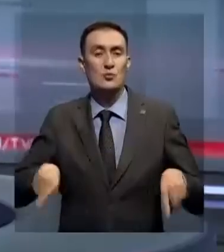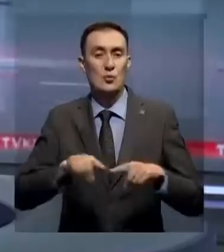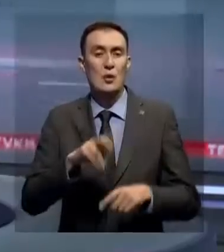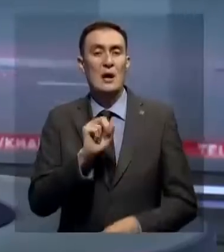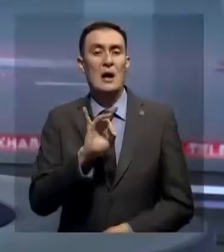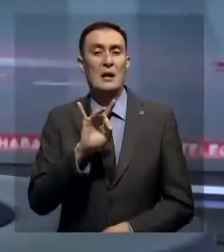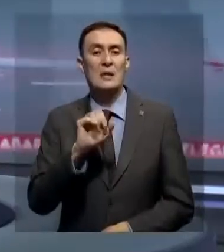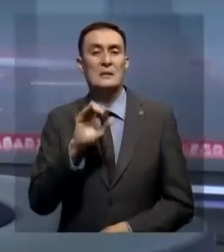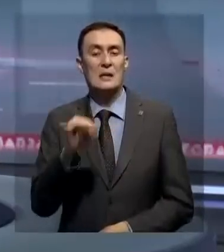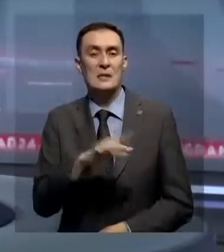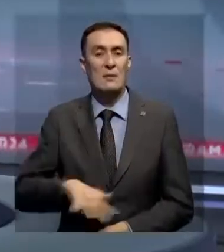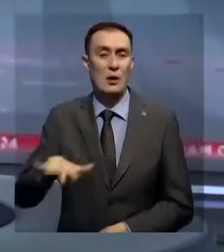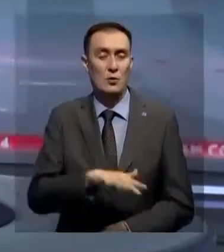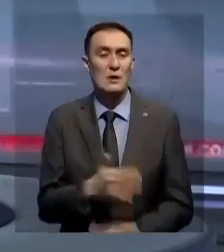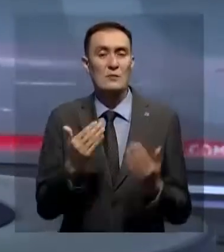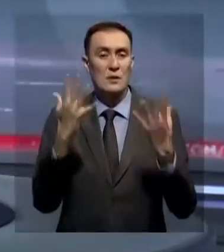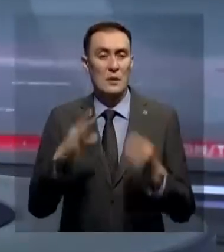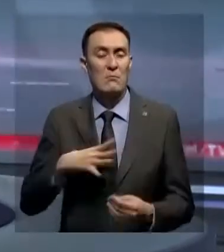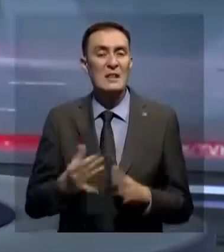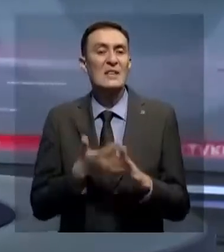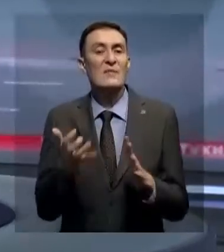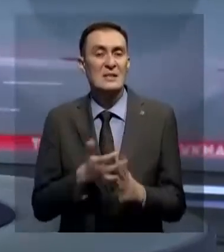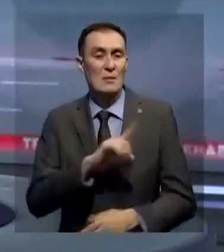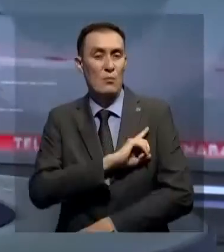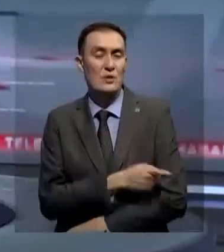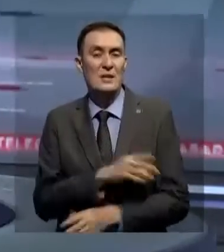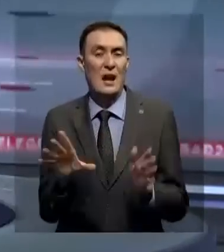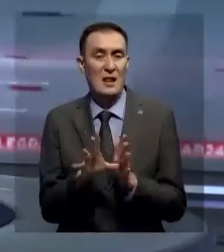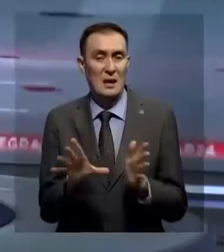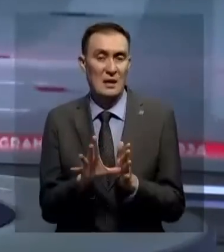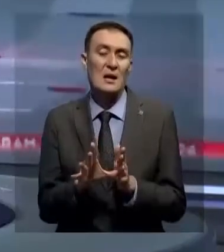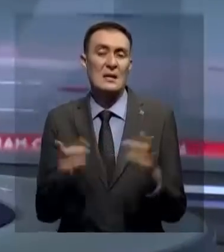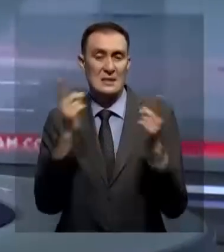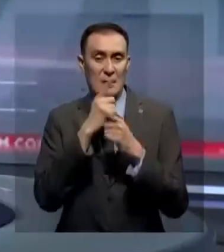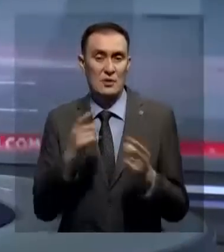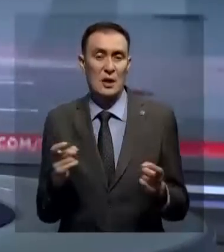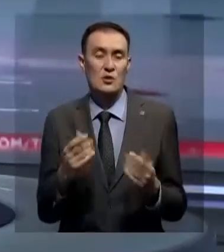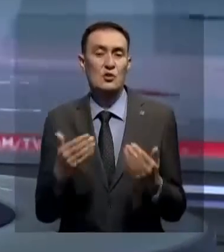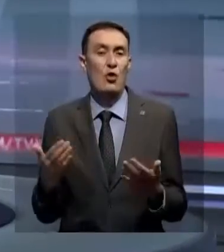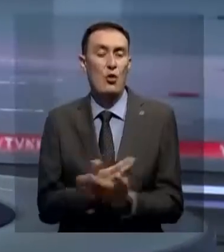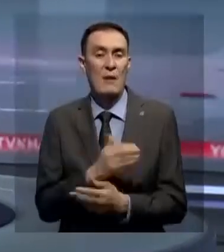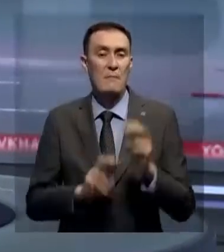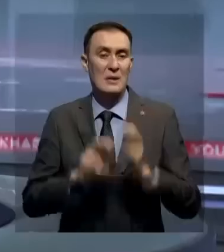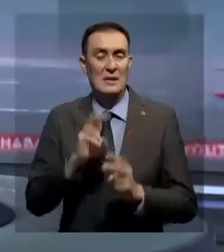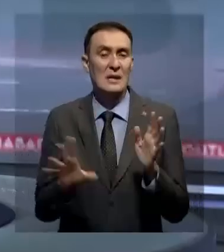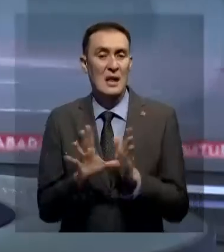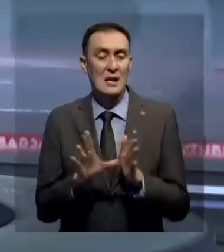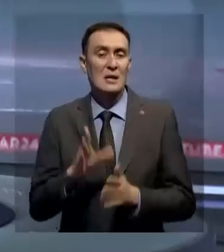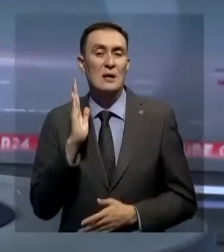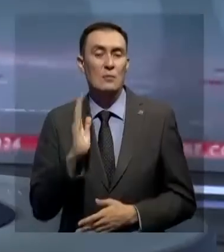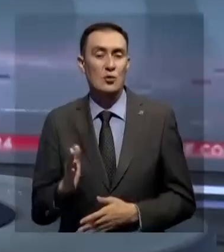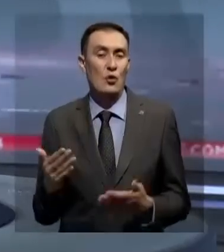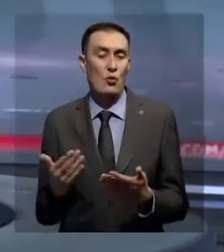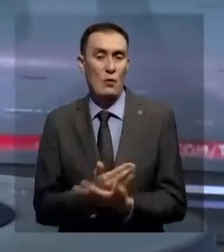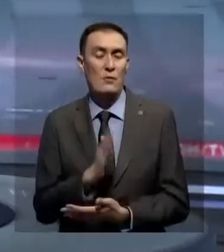в Карасайском районе. До сегодняшнего дня там наблюдался дефицит мощности. Как сообщили в Самрук-Энерго, простите,